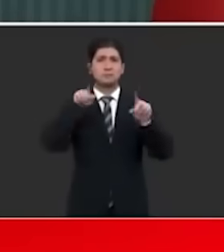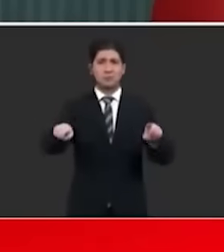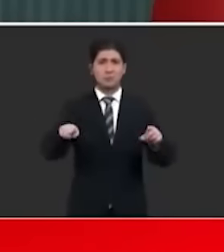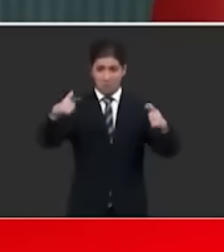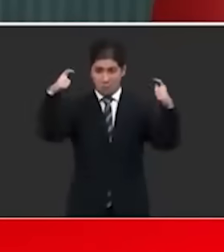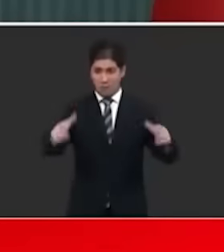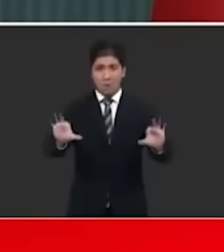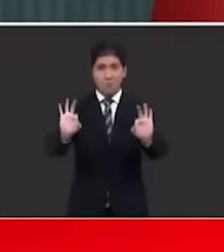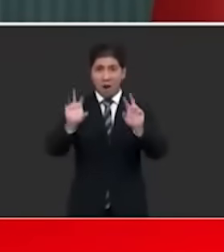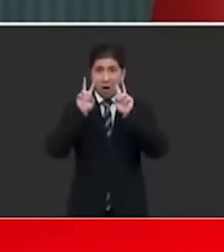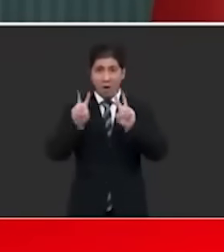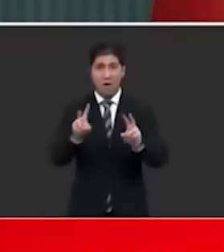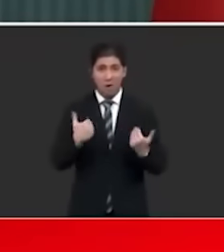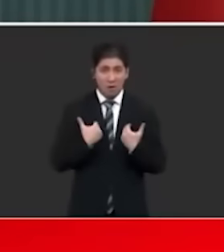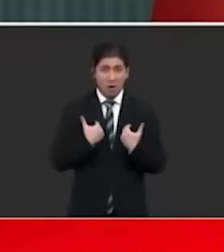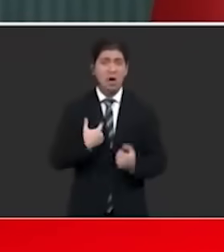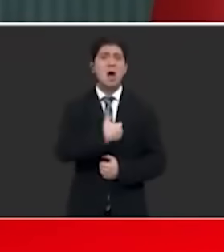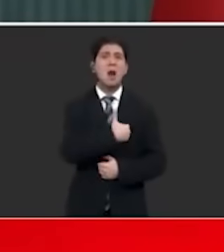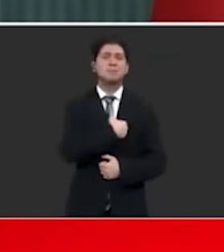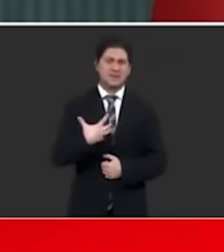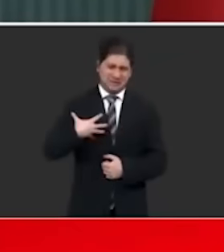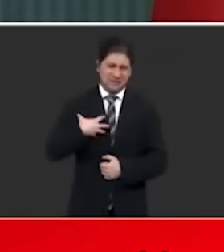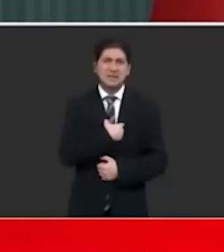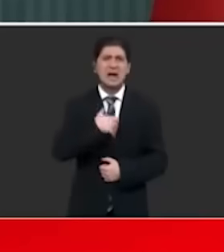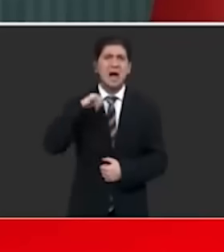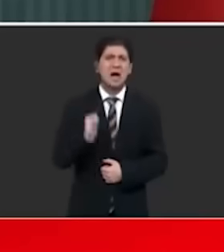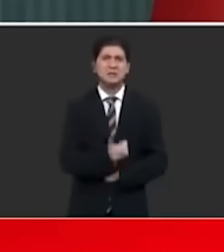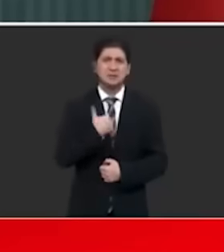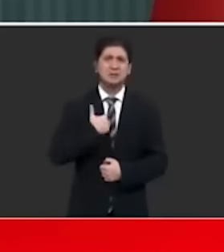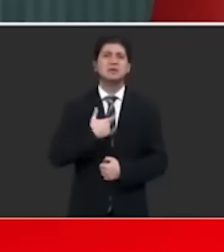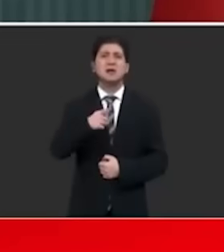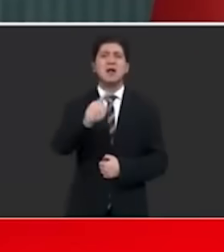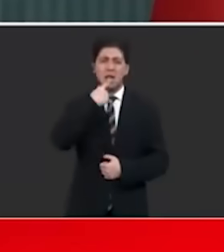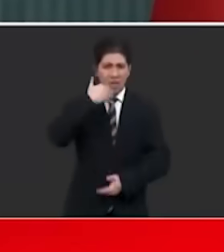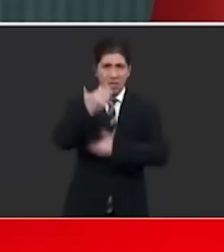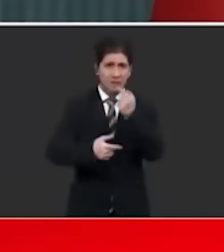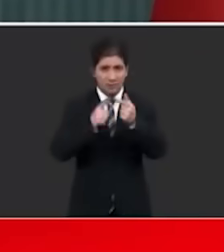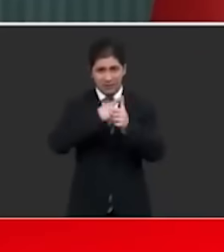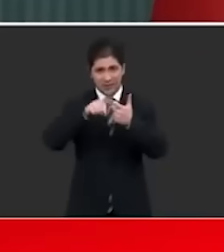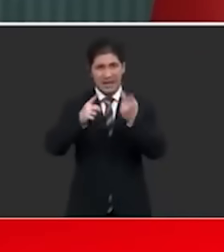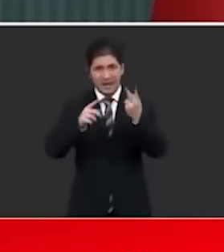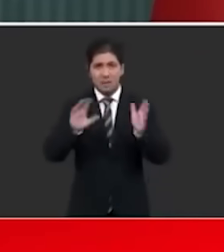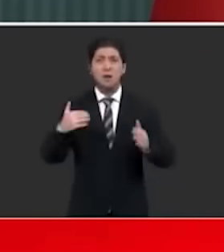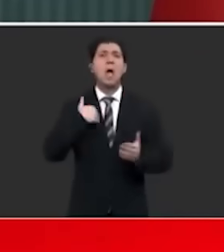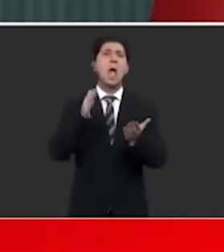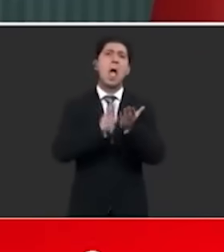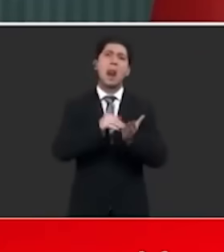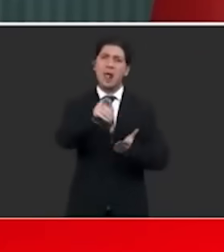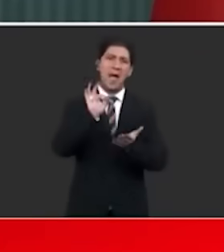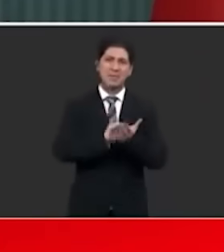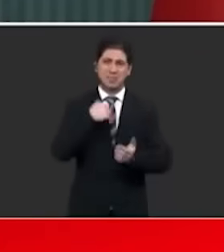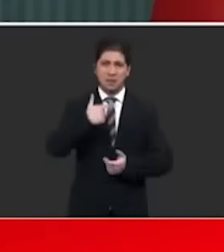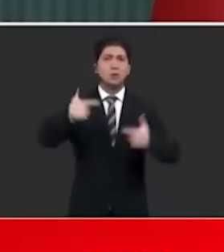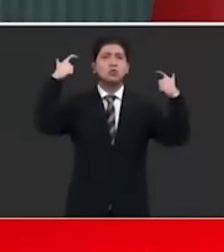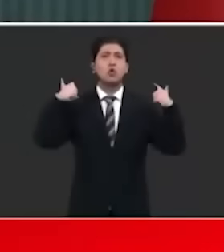biz kalbimizle buğz ve dilimizle ifade etmenin yanı sıra elimizle de